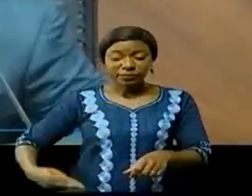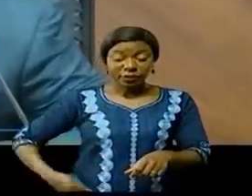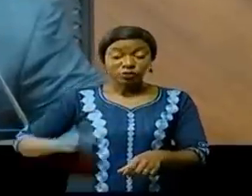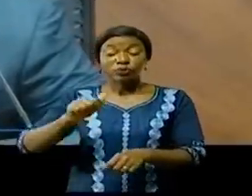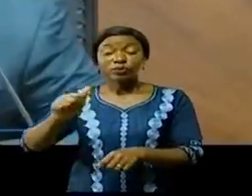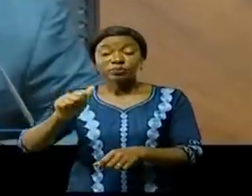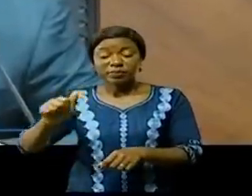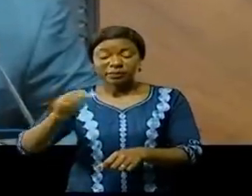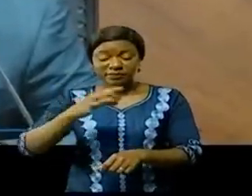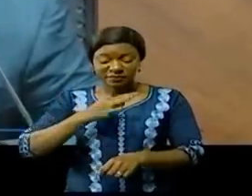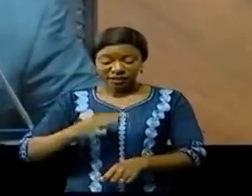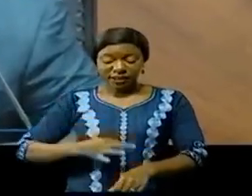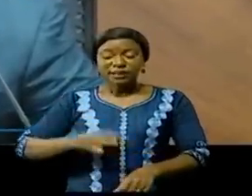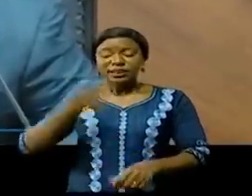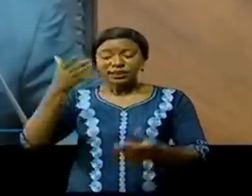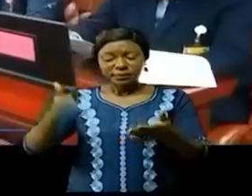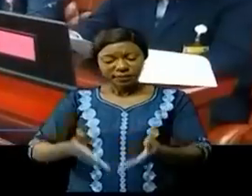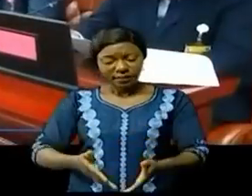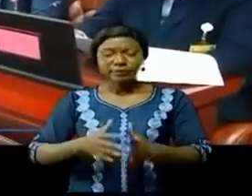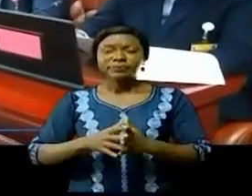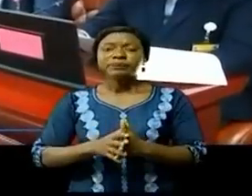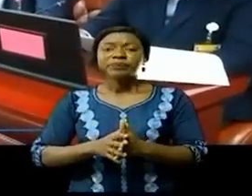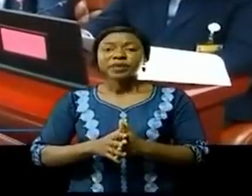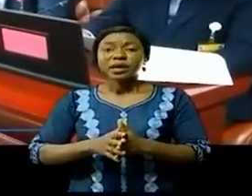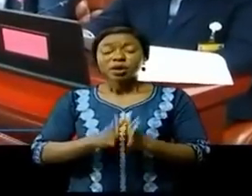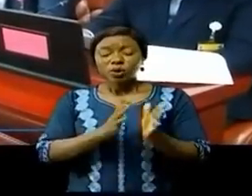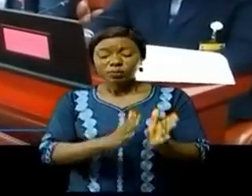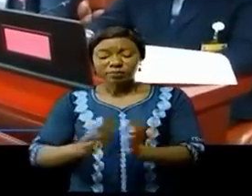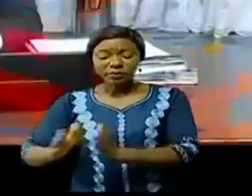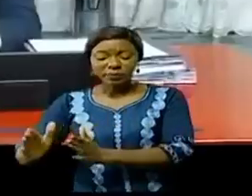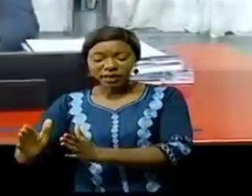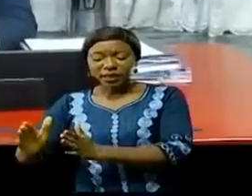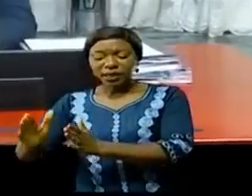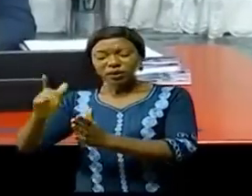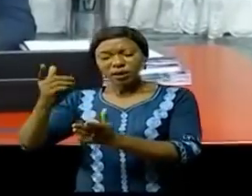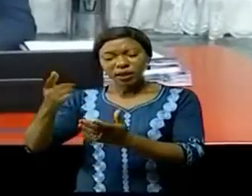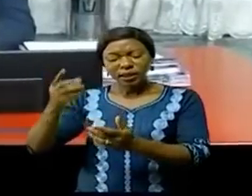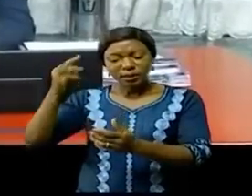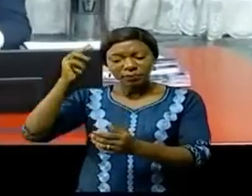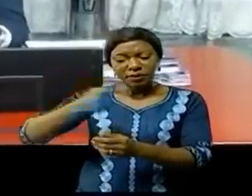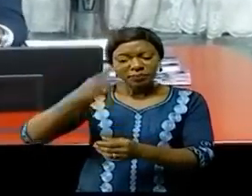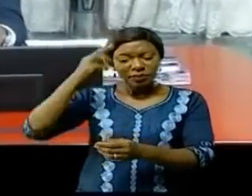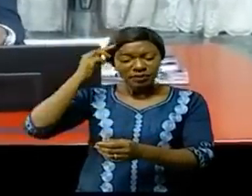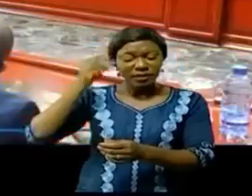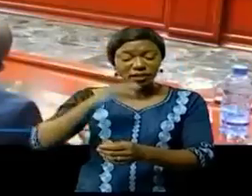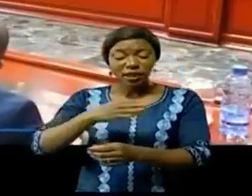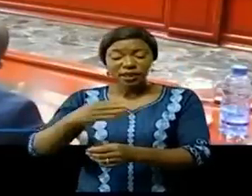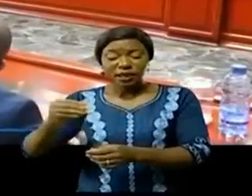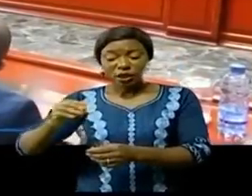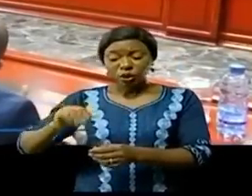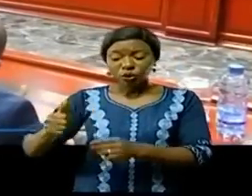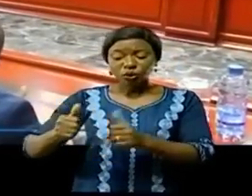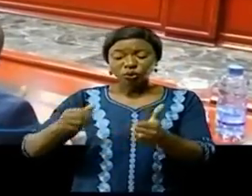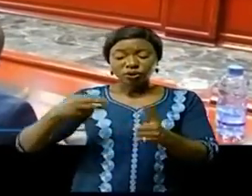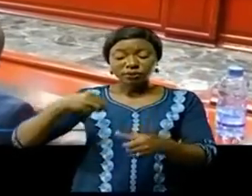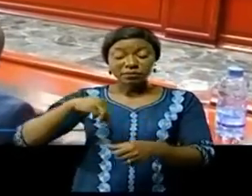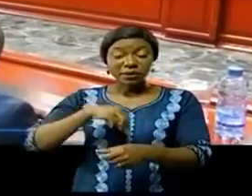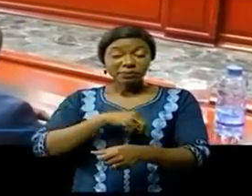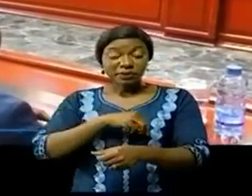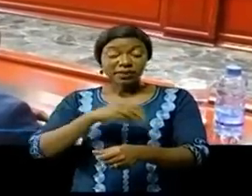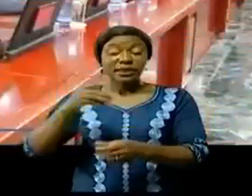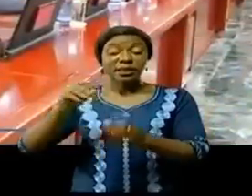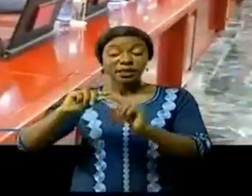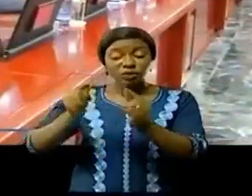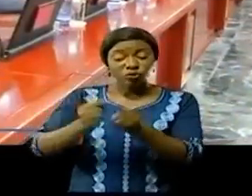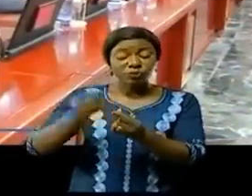République Félix-Antoine Tshisekedi Tshilombo. On prépare à cette rencontre le Premier ministre et quelques membres du gouvernement, les caucus des députés